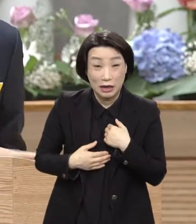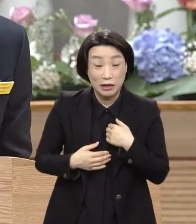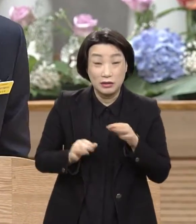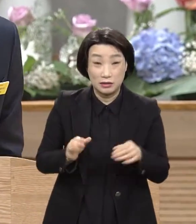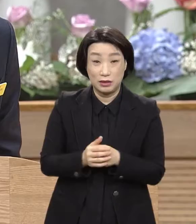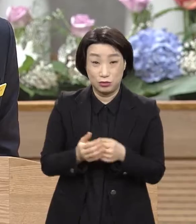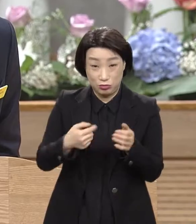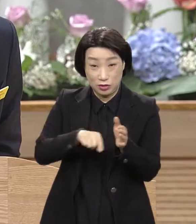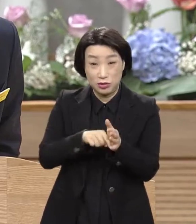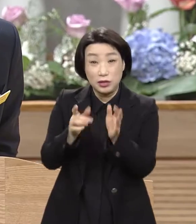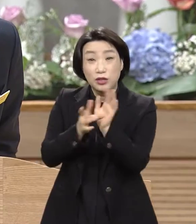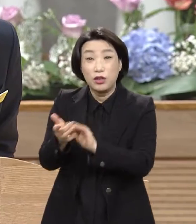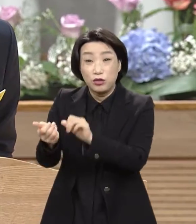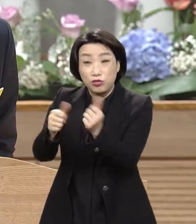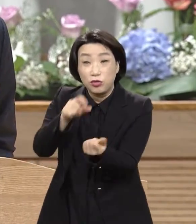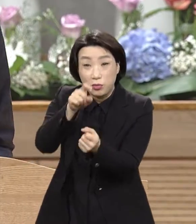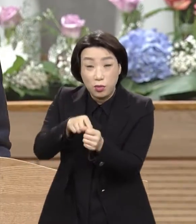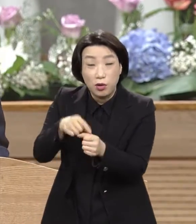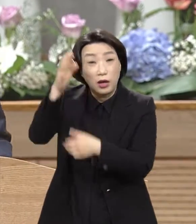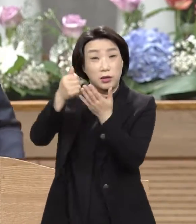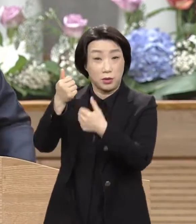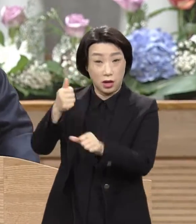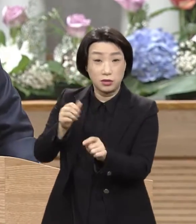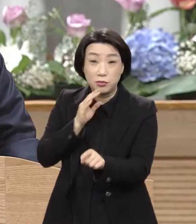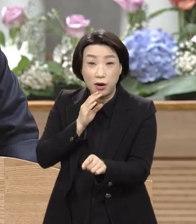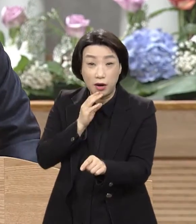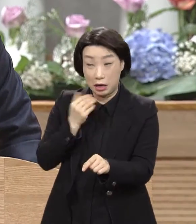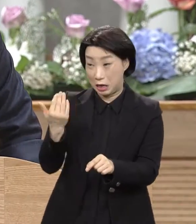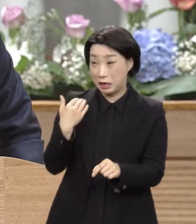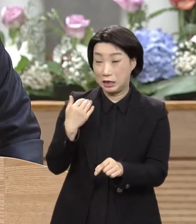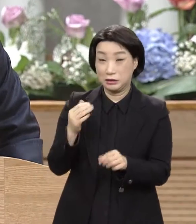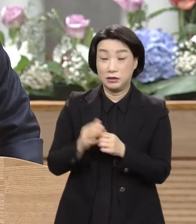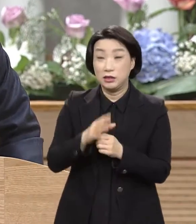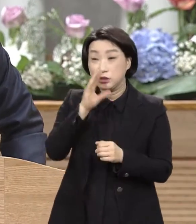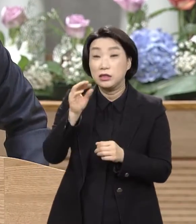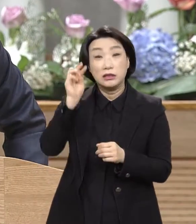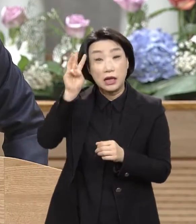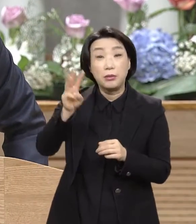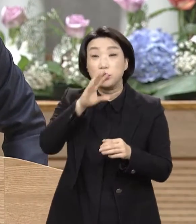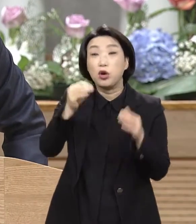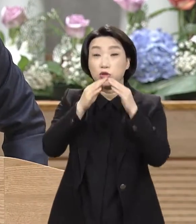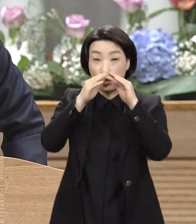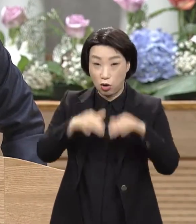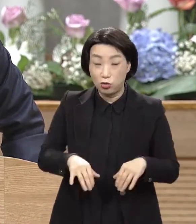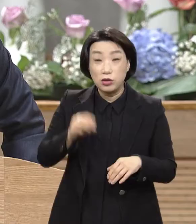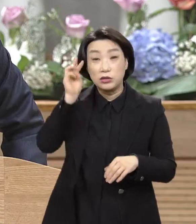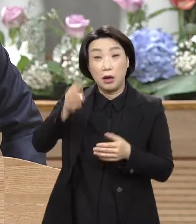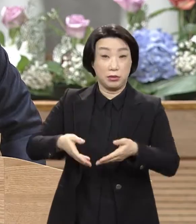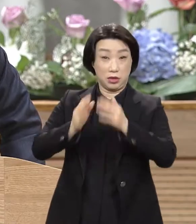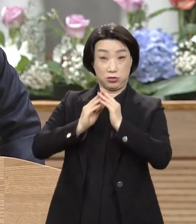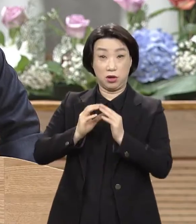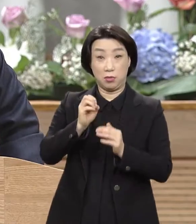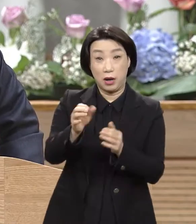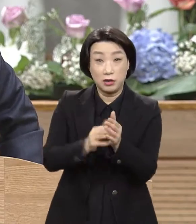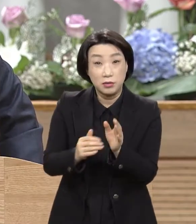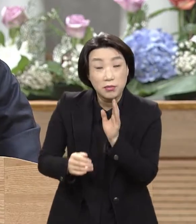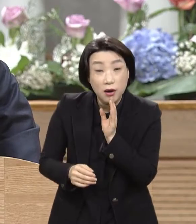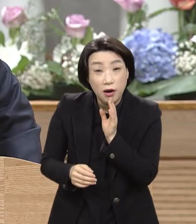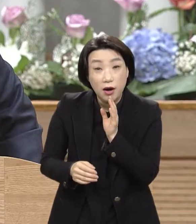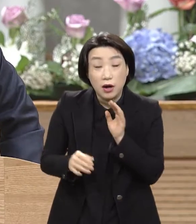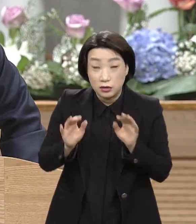죽으려고 하나님의 아들 아까는 3일 만에 성전을 헐고 3일 만에 지켰다고